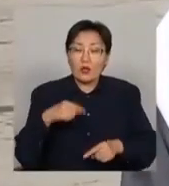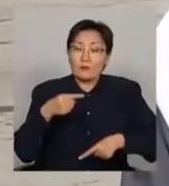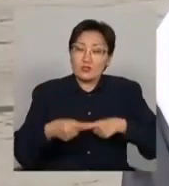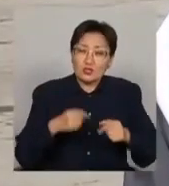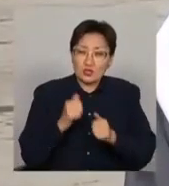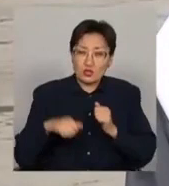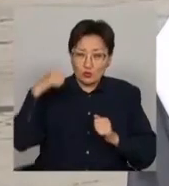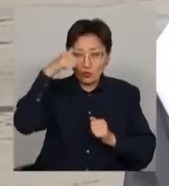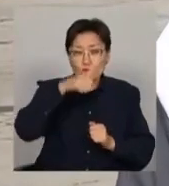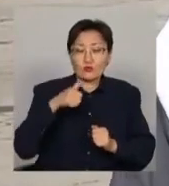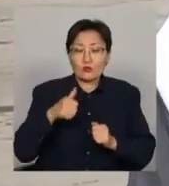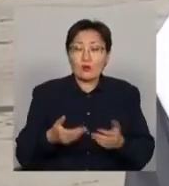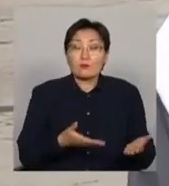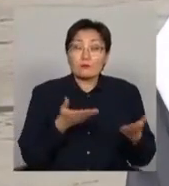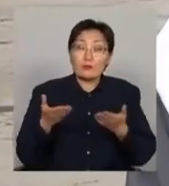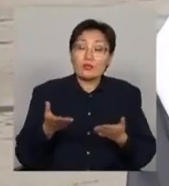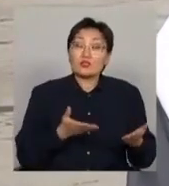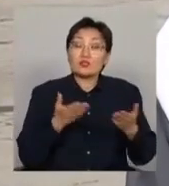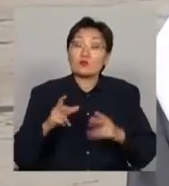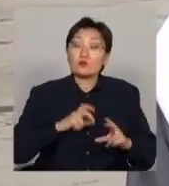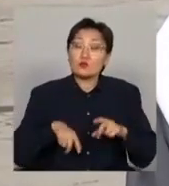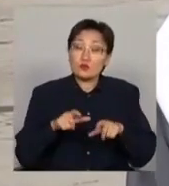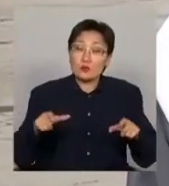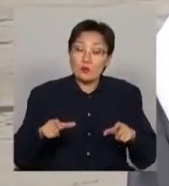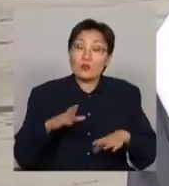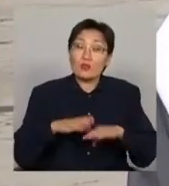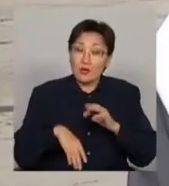ежегодно приглашаем студентов на